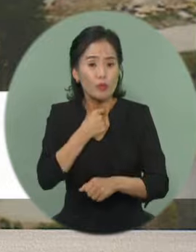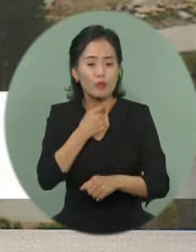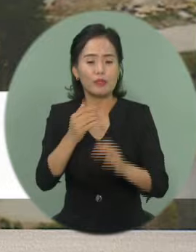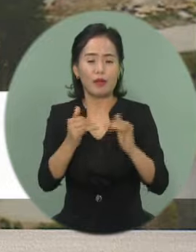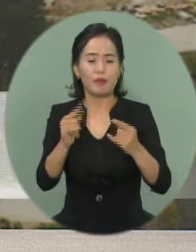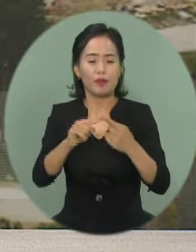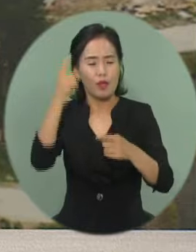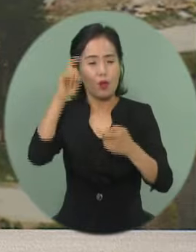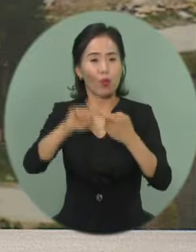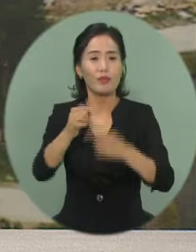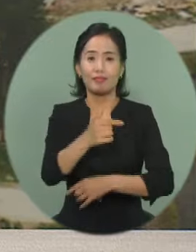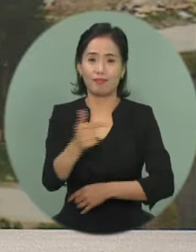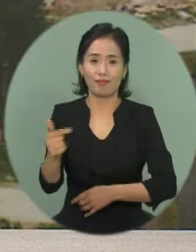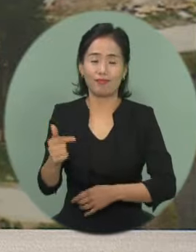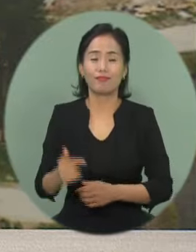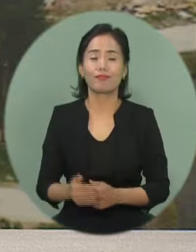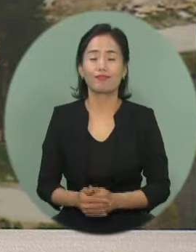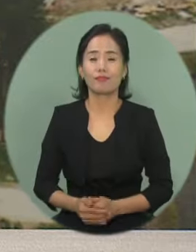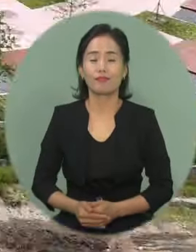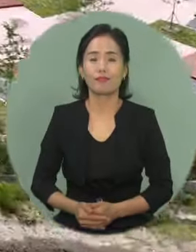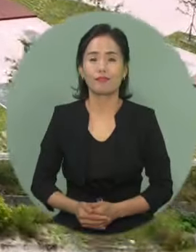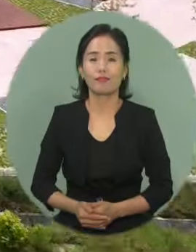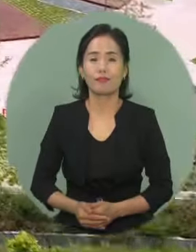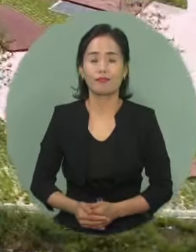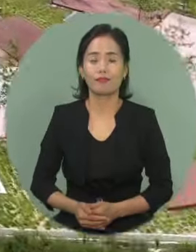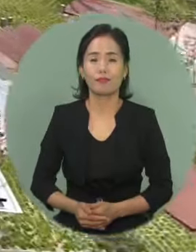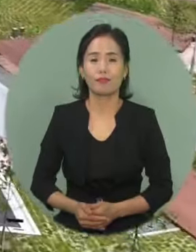있습니다. 보도에 김영찬 기자입니다.